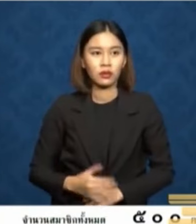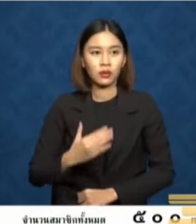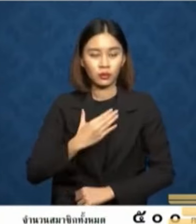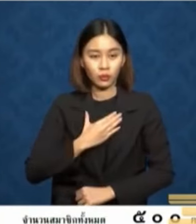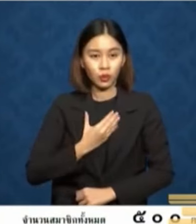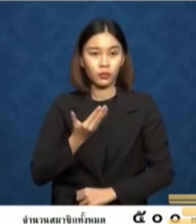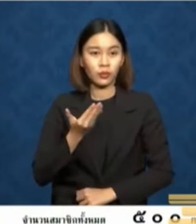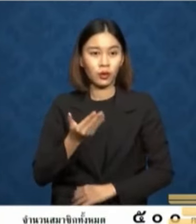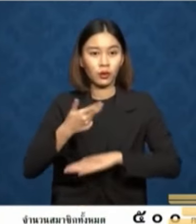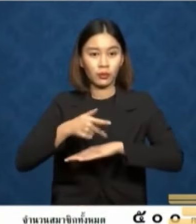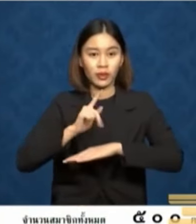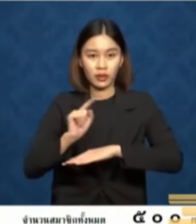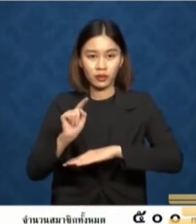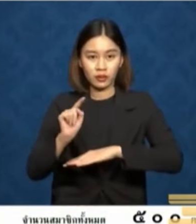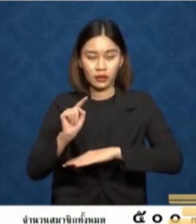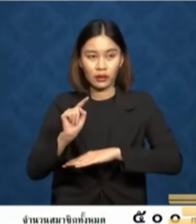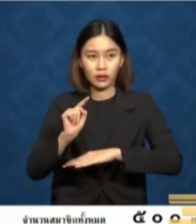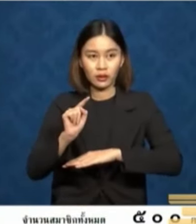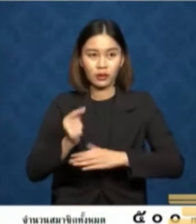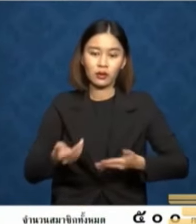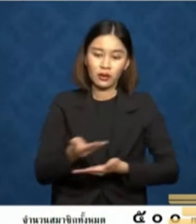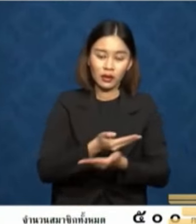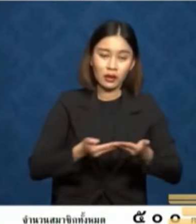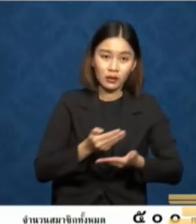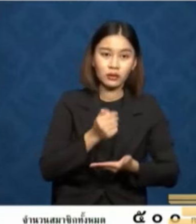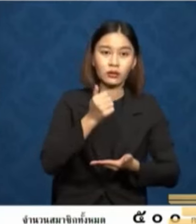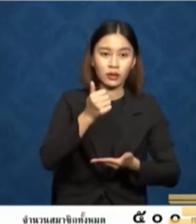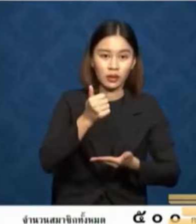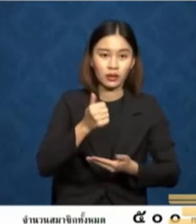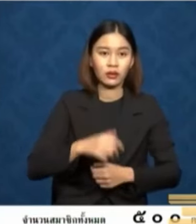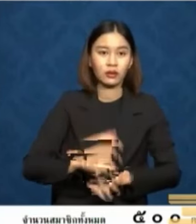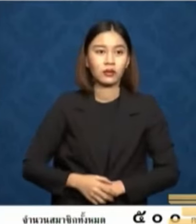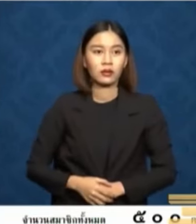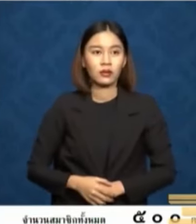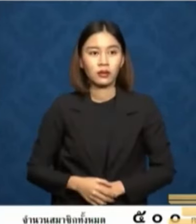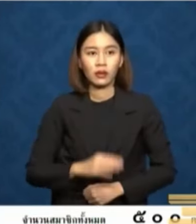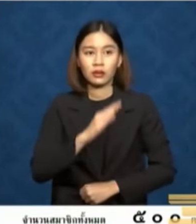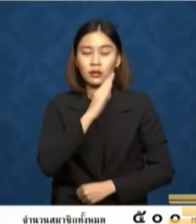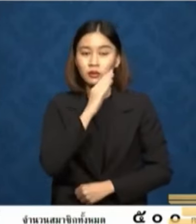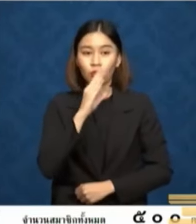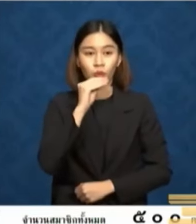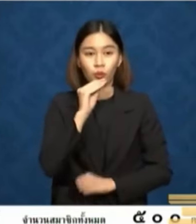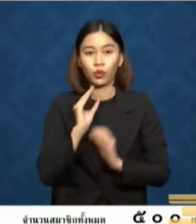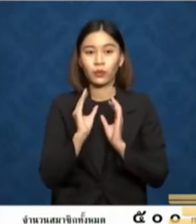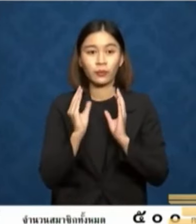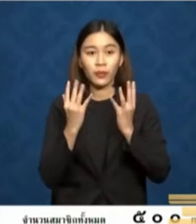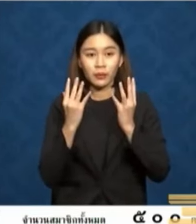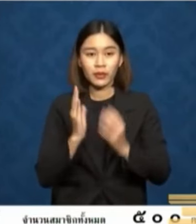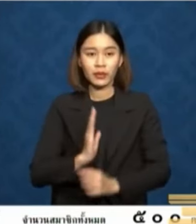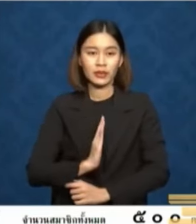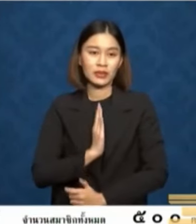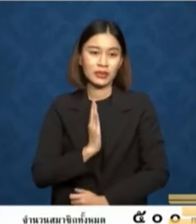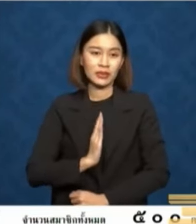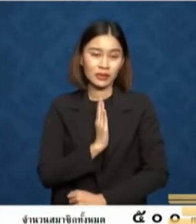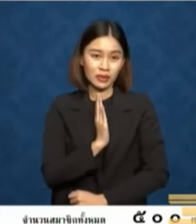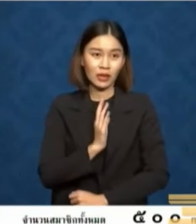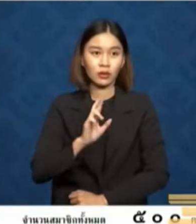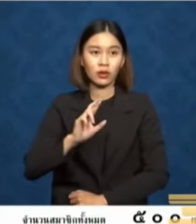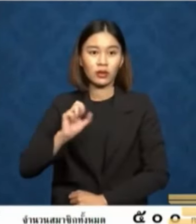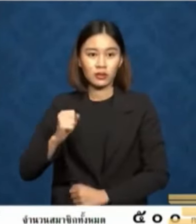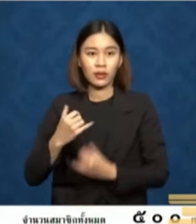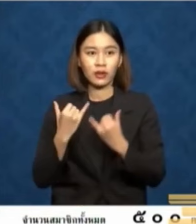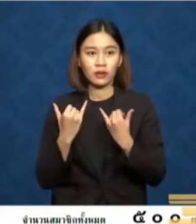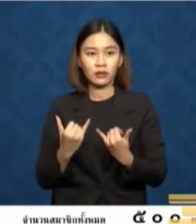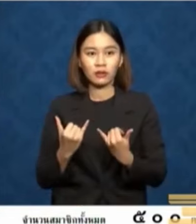ผมจะขออนุญาตท่านประธานจะว่าหารือก็ได้ถ้าไม่พูดเกียรติยศศักดิ์ศรีของสภา